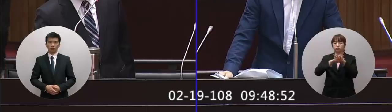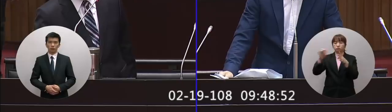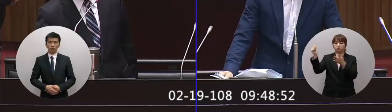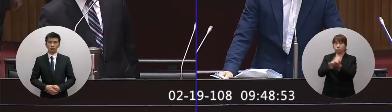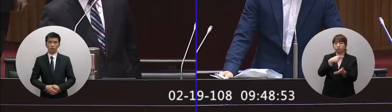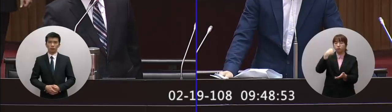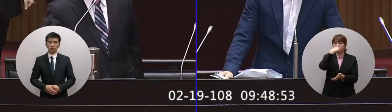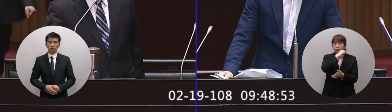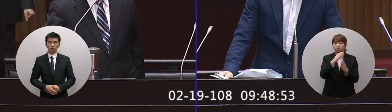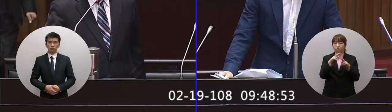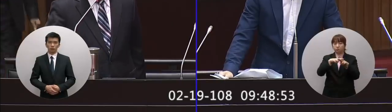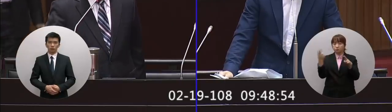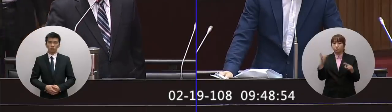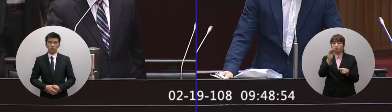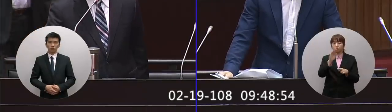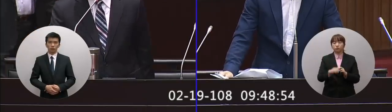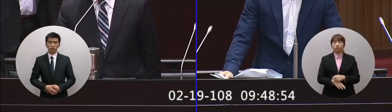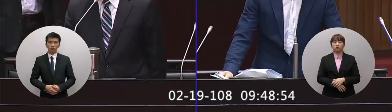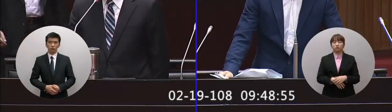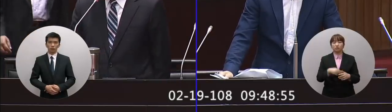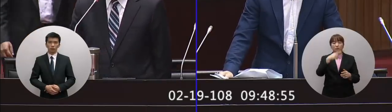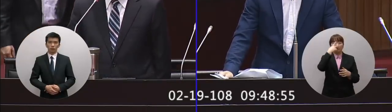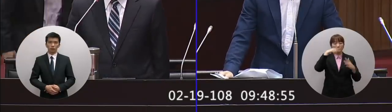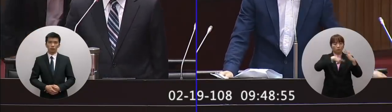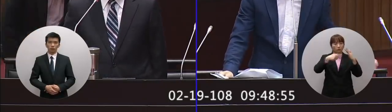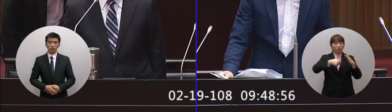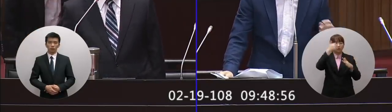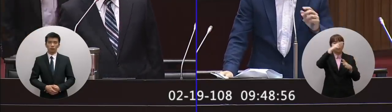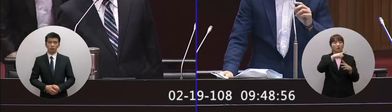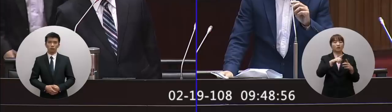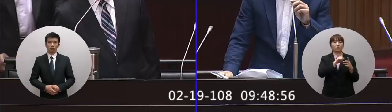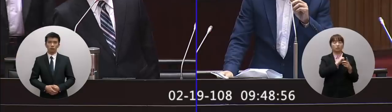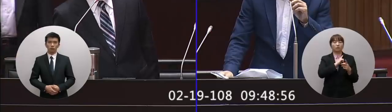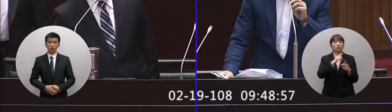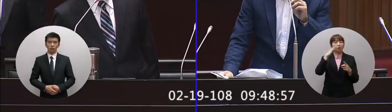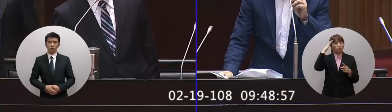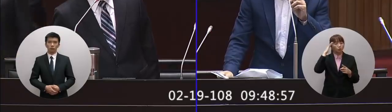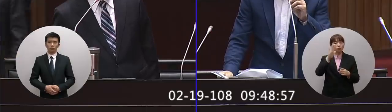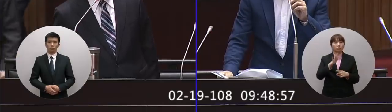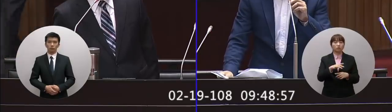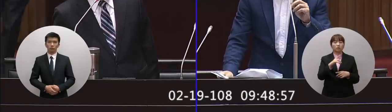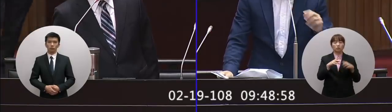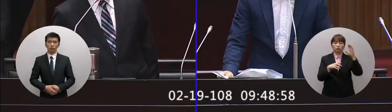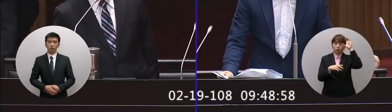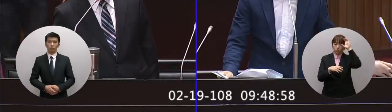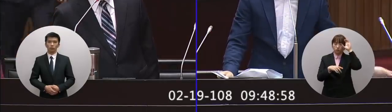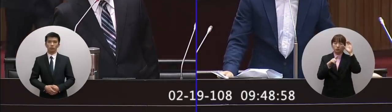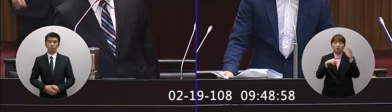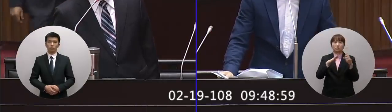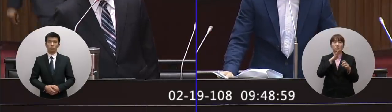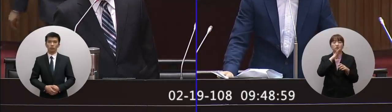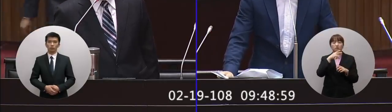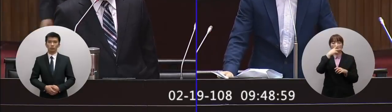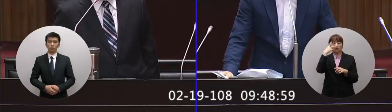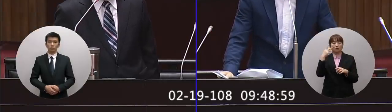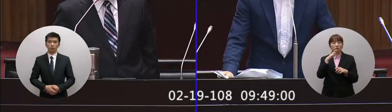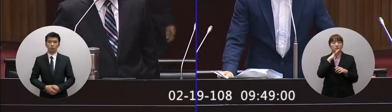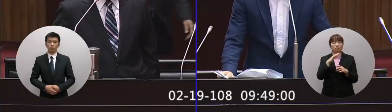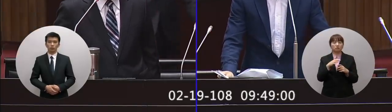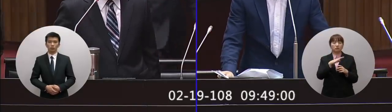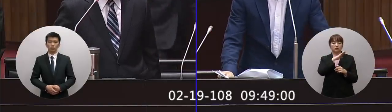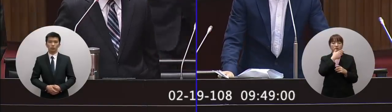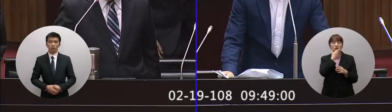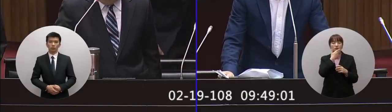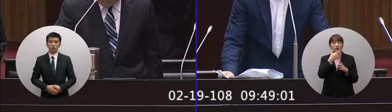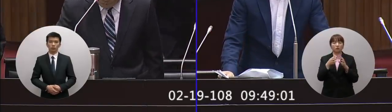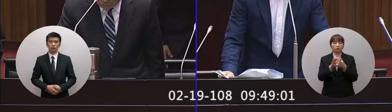题。赖院长道歉，我当然知道苏院长跟赖院长是师夷，可是我想在很